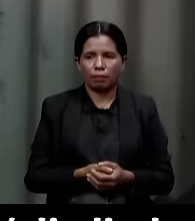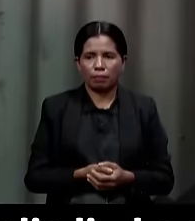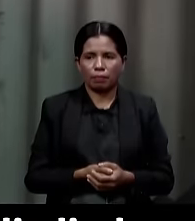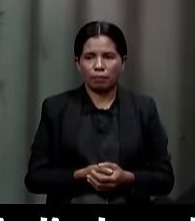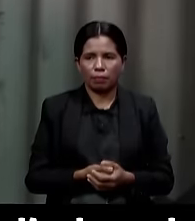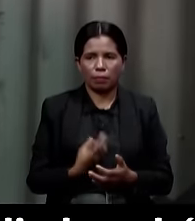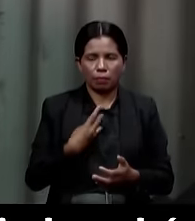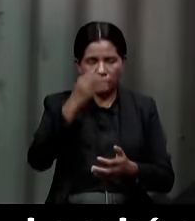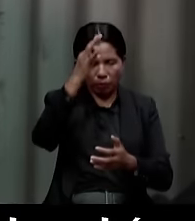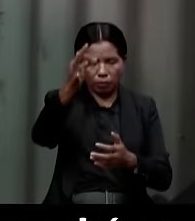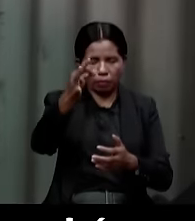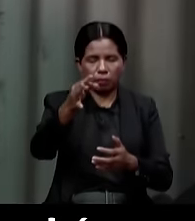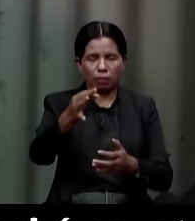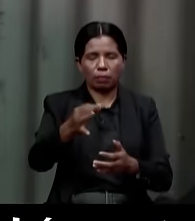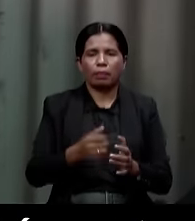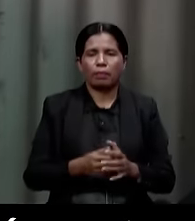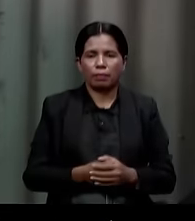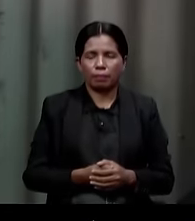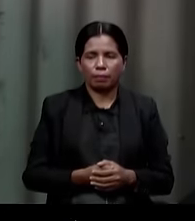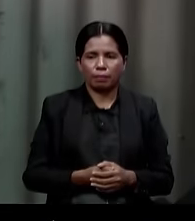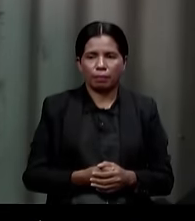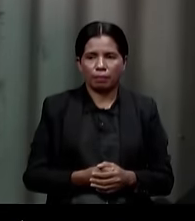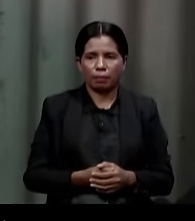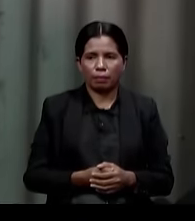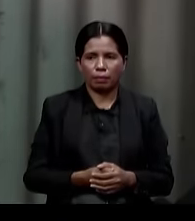amin futuro, abang beruan yan.